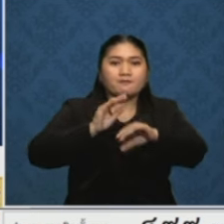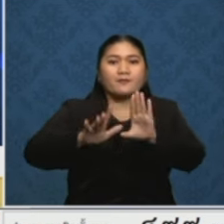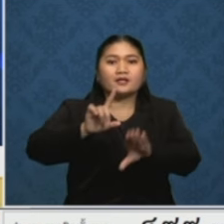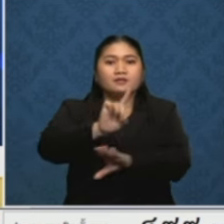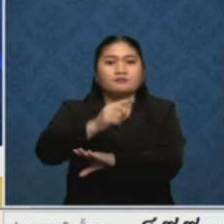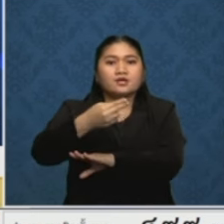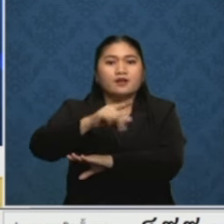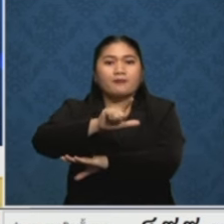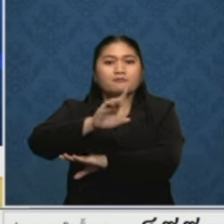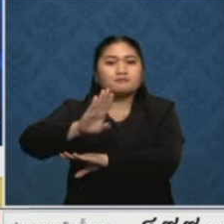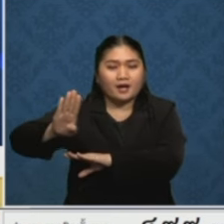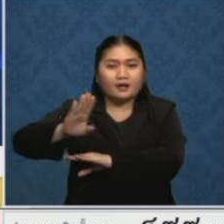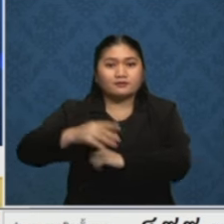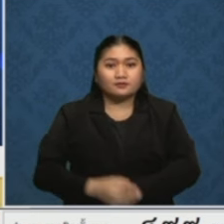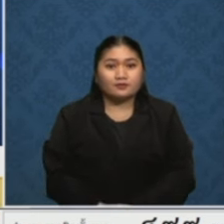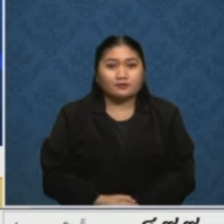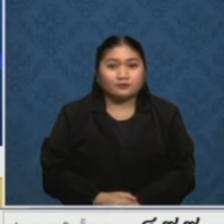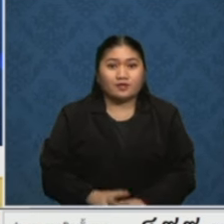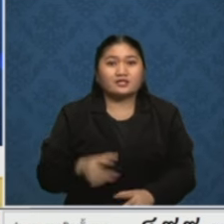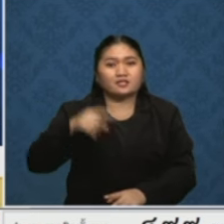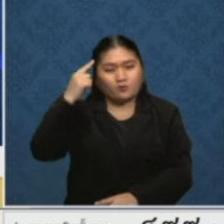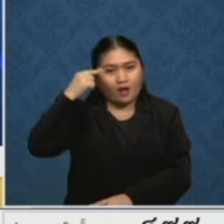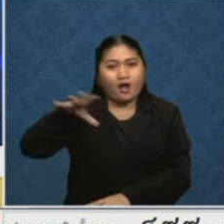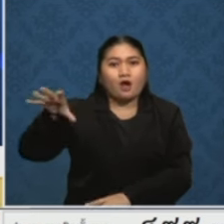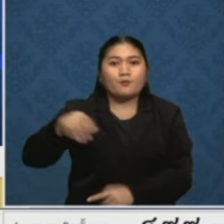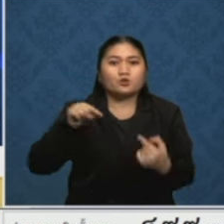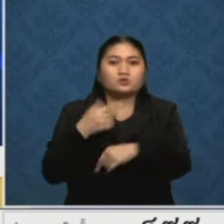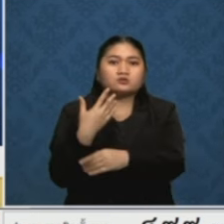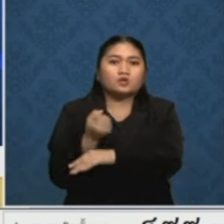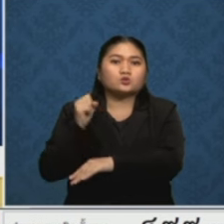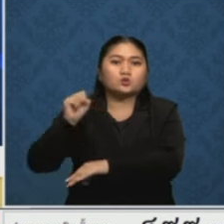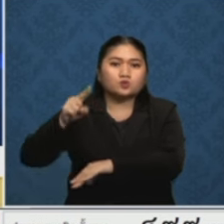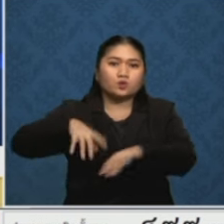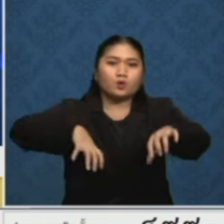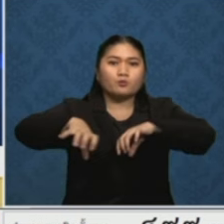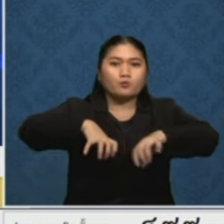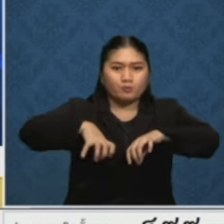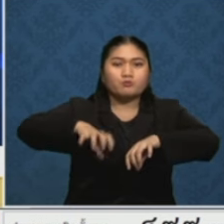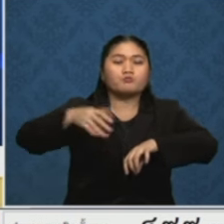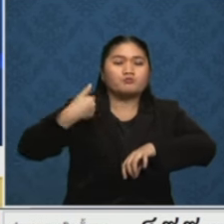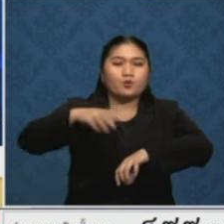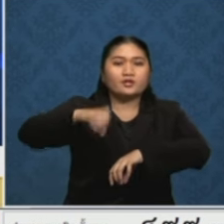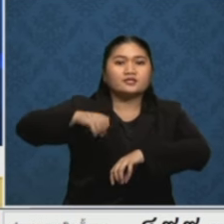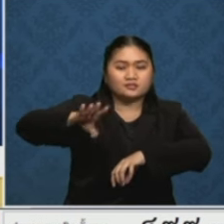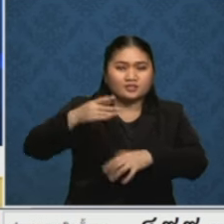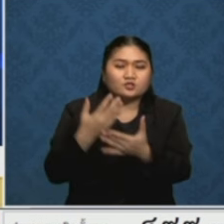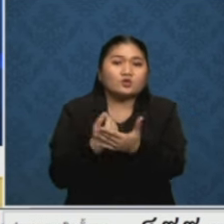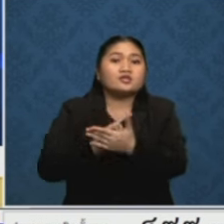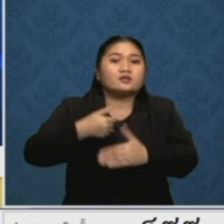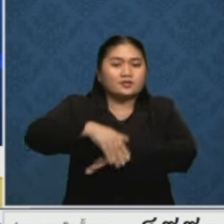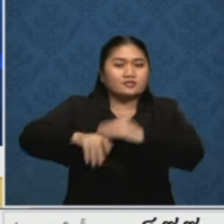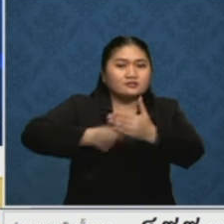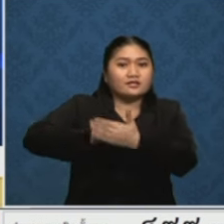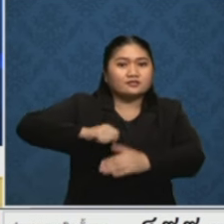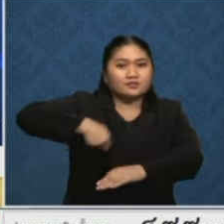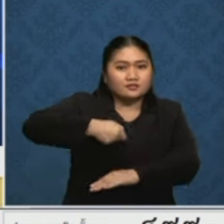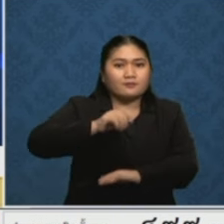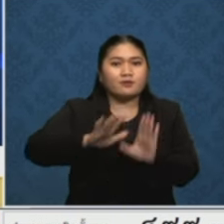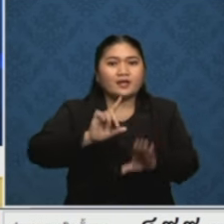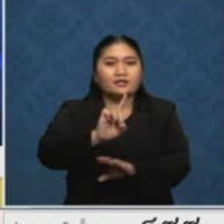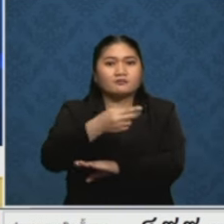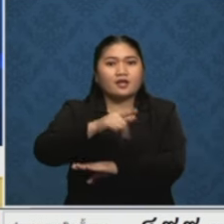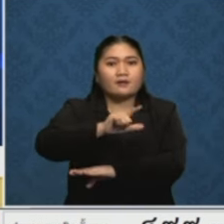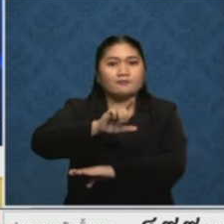ล้านบาทนะคะเข้าใจว่าน่าจะมาจากเงินสดของบริษัทบริหารสินทรัพย์ไทยนะคะที่อยู่ระหว่างการชำระบัญชีอีก 10,000 ล้านบ